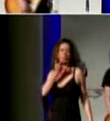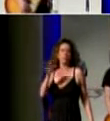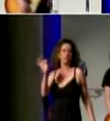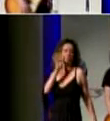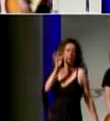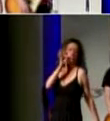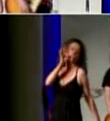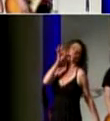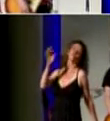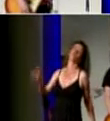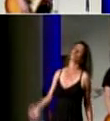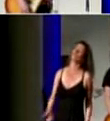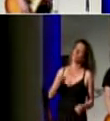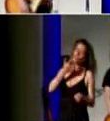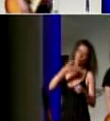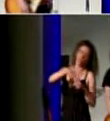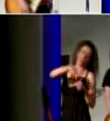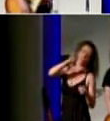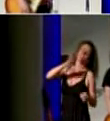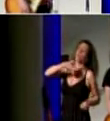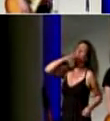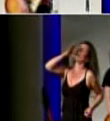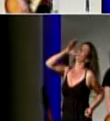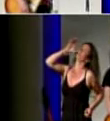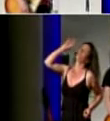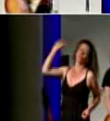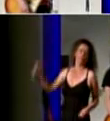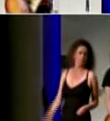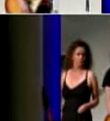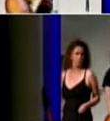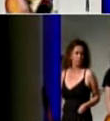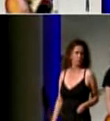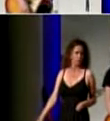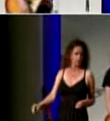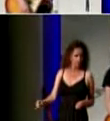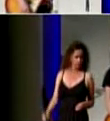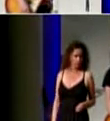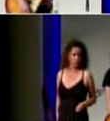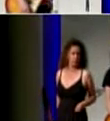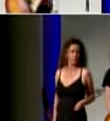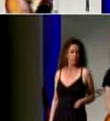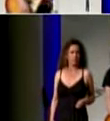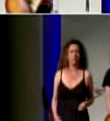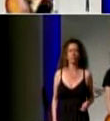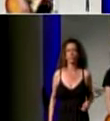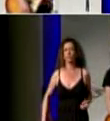Je fumerais du pot, je boirais de la bière.